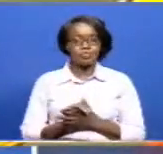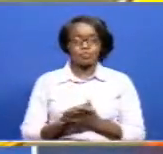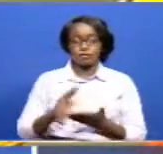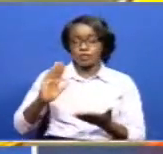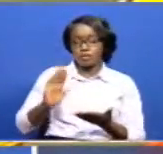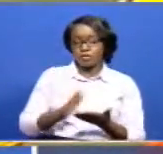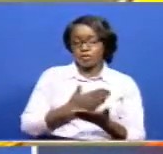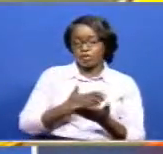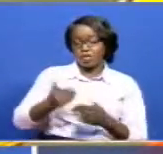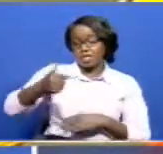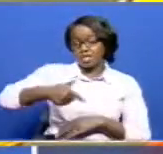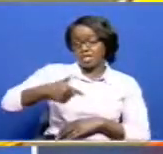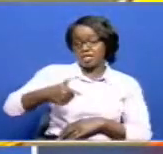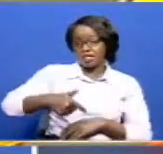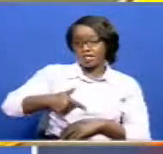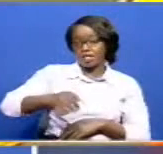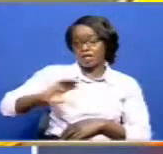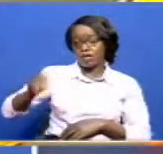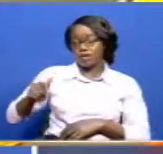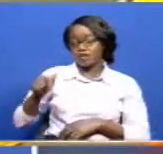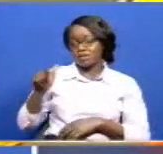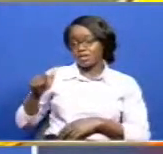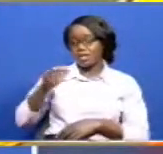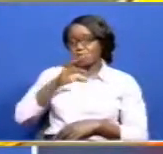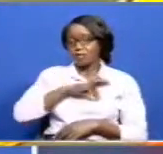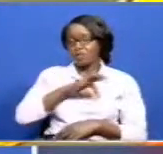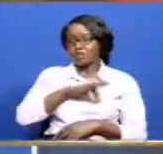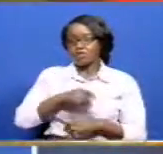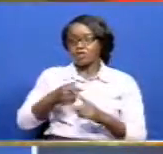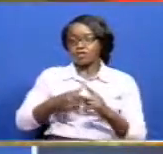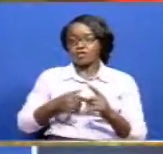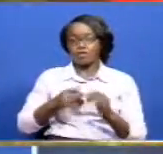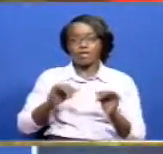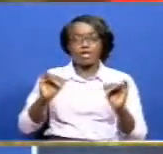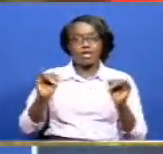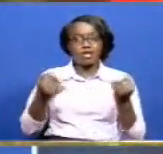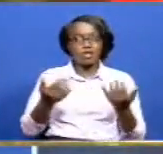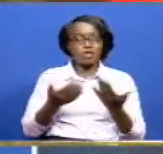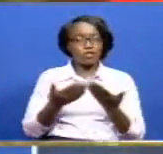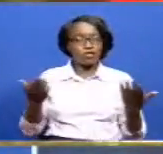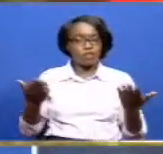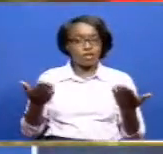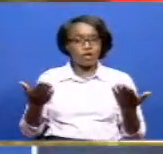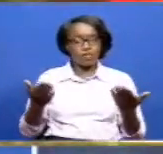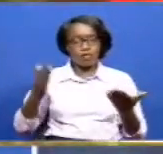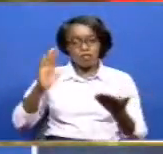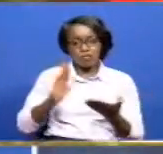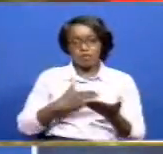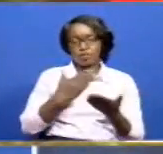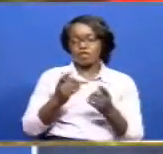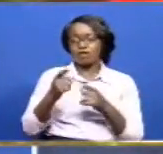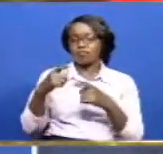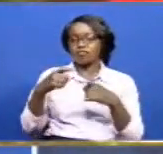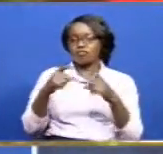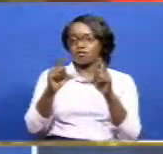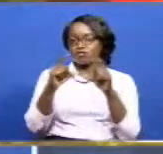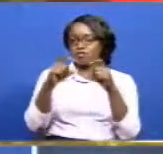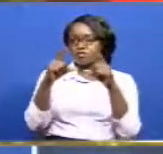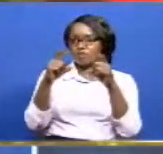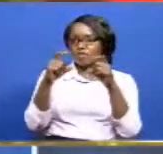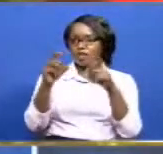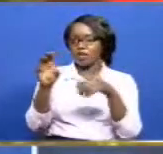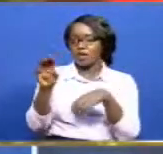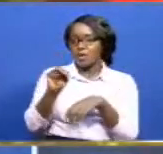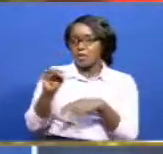kaunti ya Murang'a sasa watanufaika pakubwa kutokana na studio ya kisasa ya kisanii ya kurekodi muziki itakayogharimu mamilioni